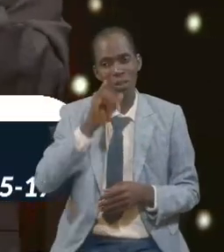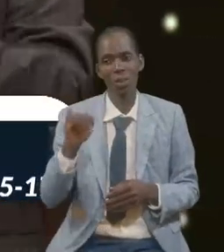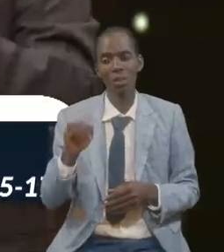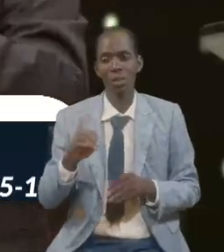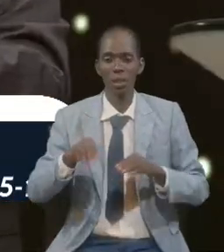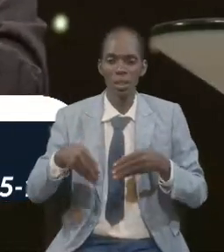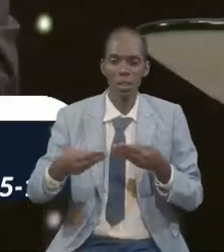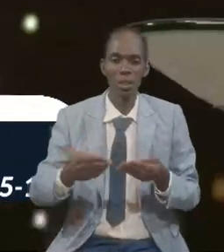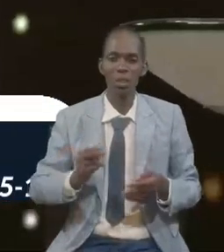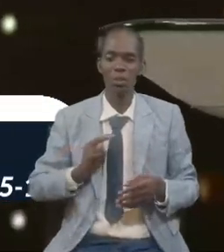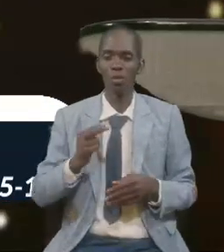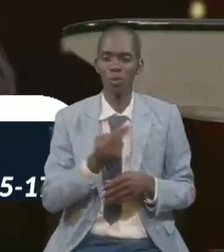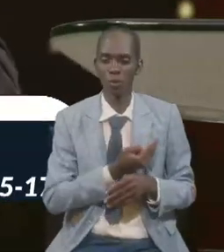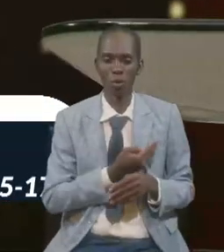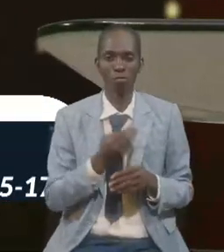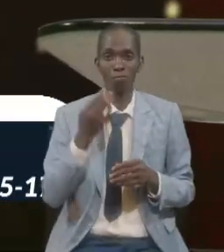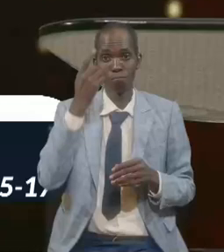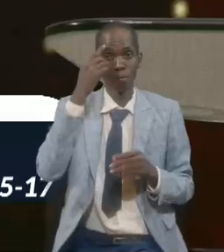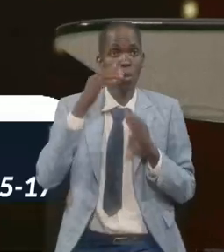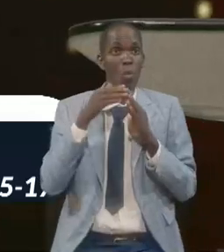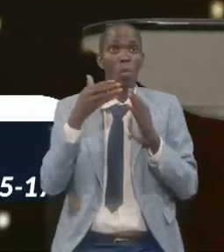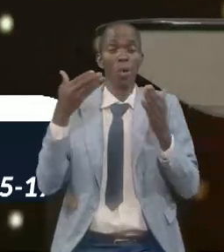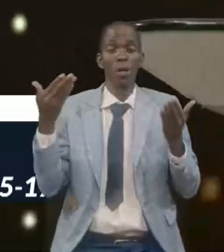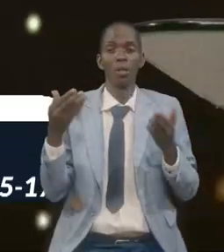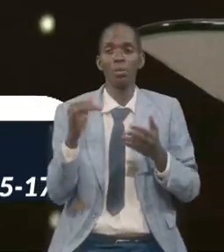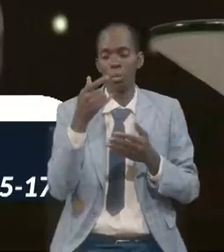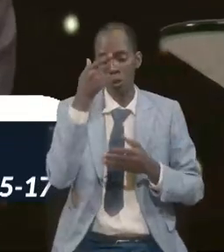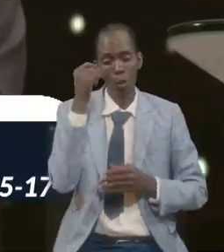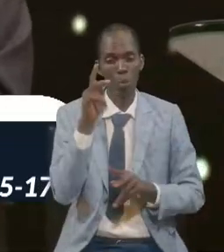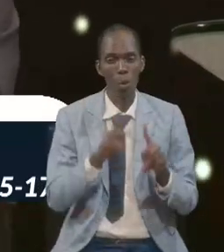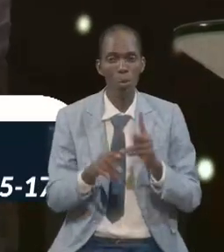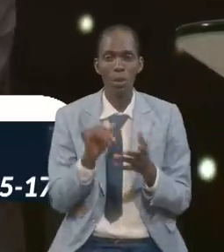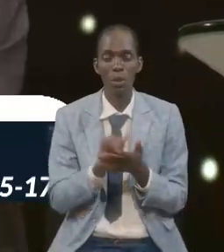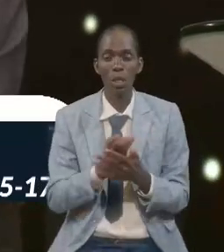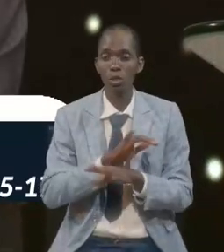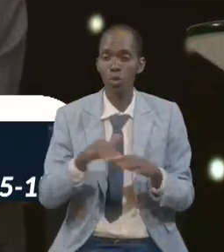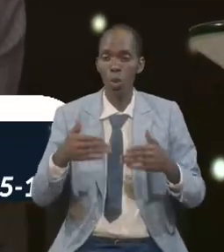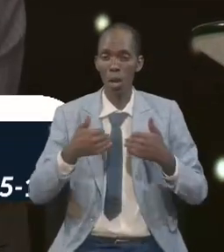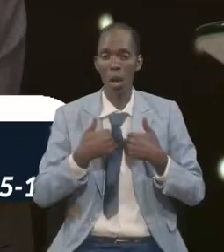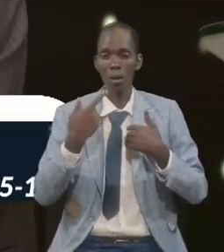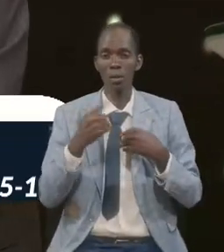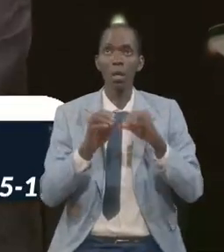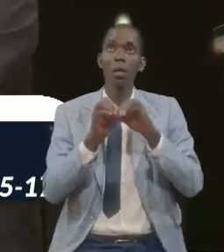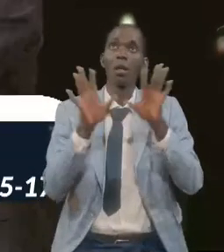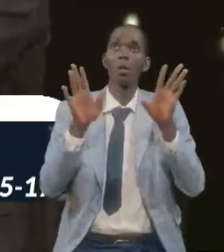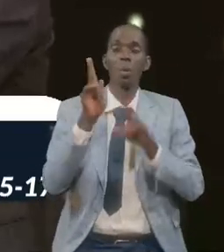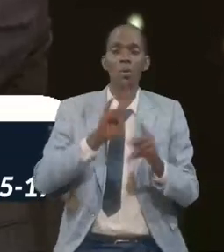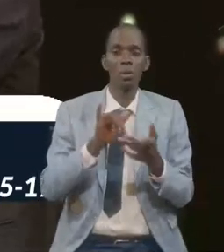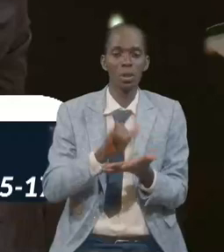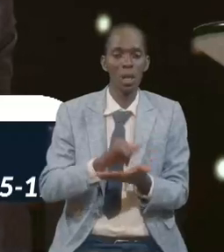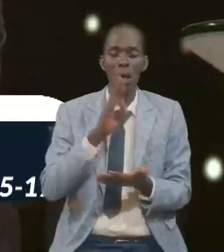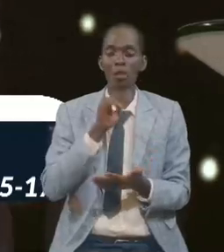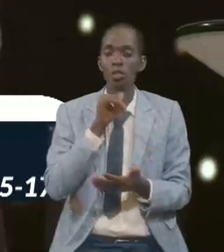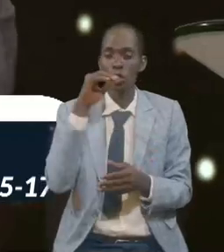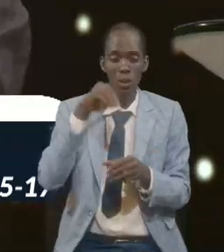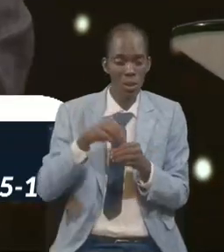compréhension. Il nous illumine ici parce que les gens qui n'ont pas la lumière, les gens qui ne sont pas dans la lumière,